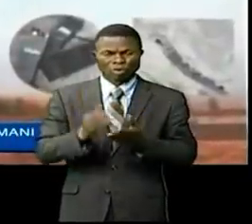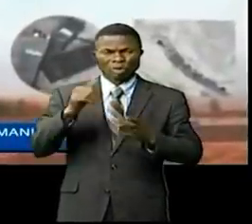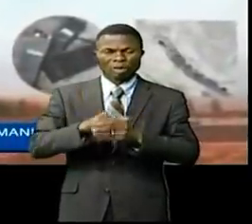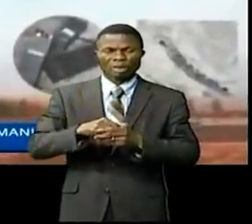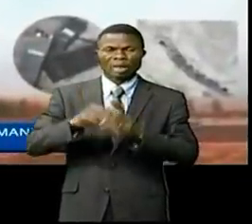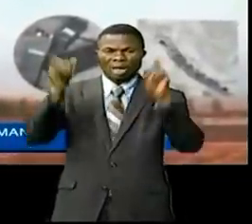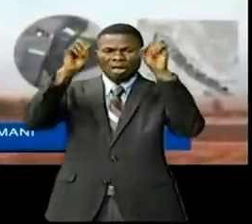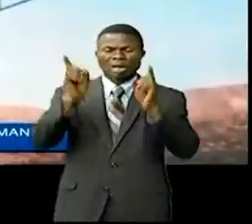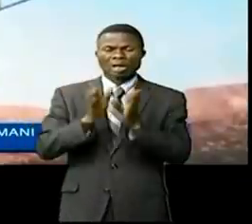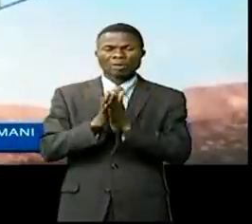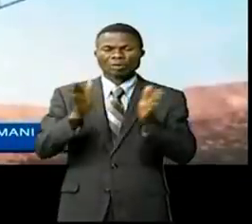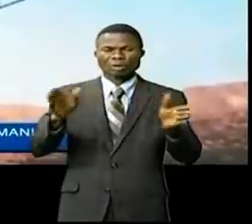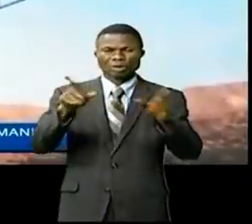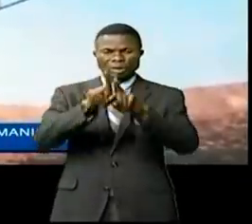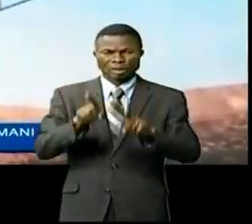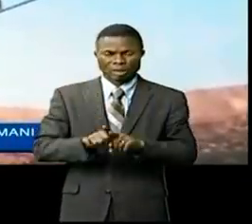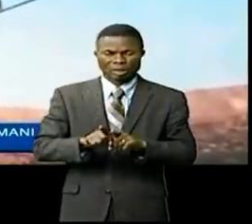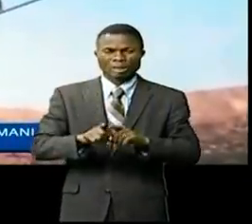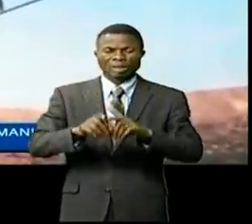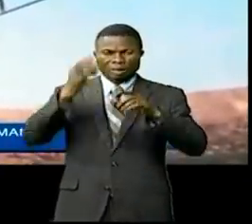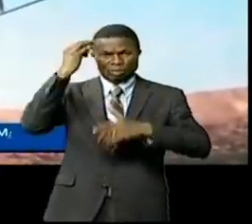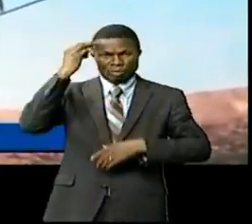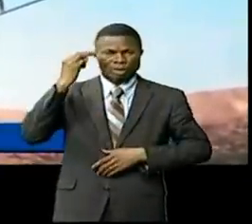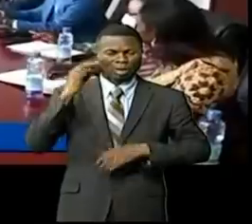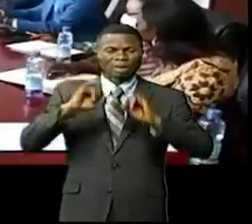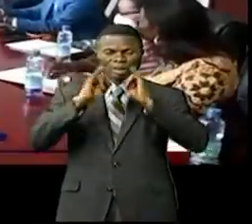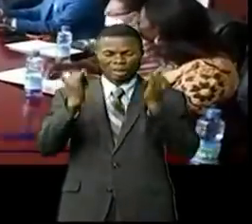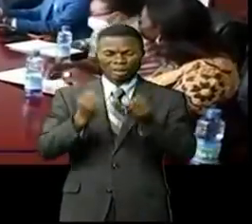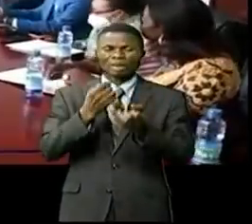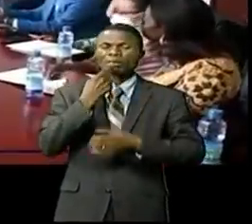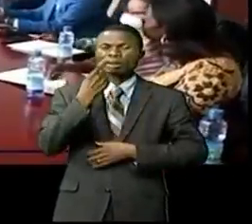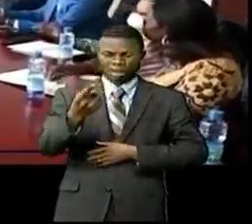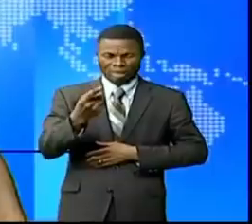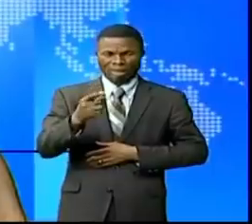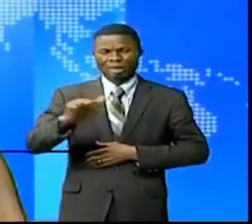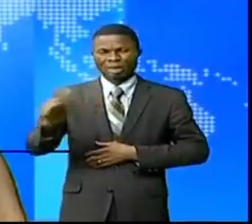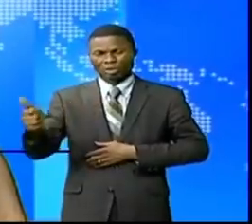continent africain, a déclaré le ministre de l'Industrie à ses hôtes.